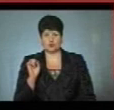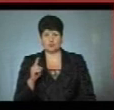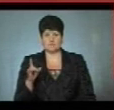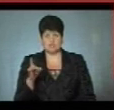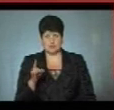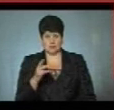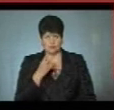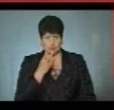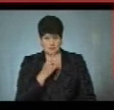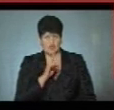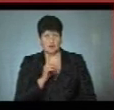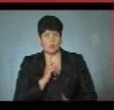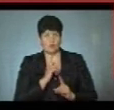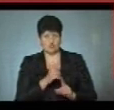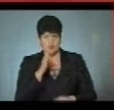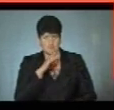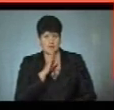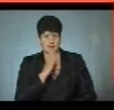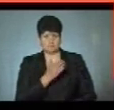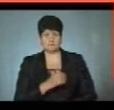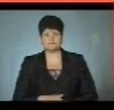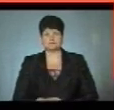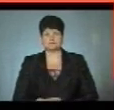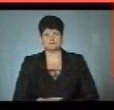Давайте подивимося, як їх проведжали їхні батьки.